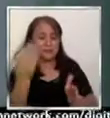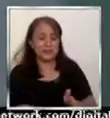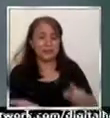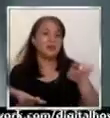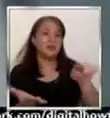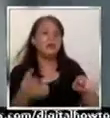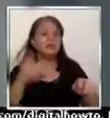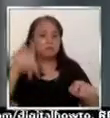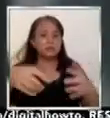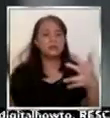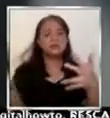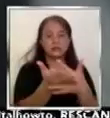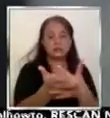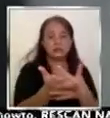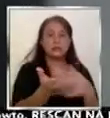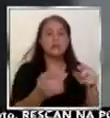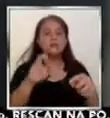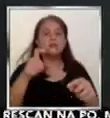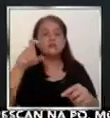makasuhan. Dapat siya